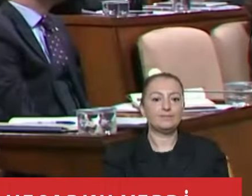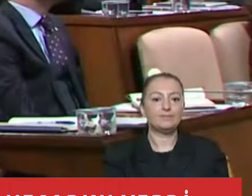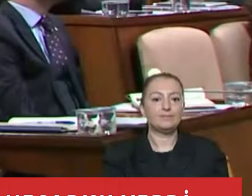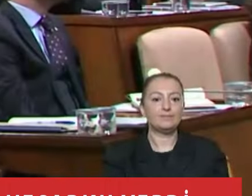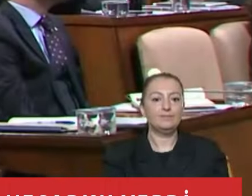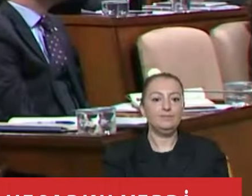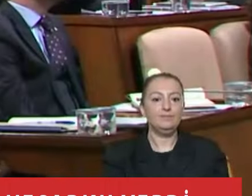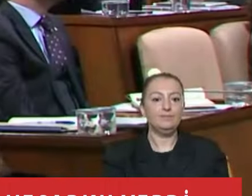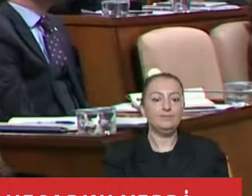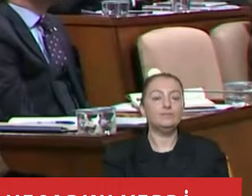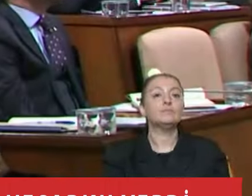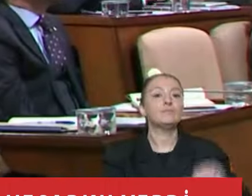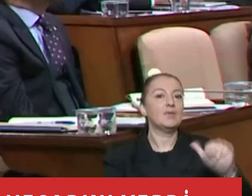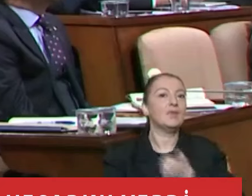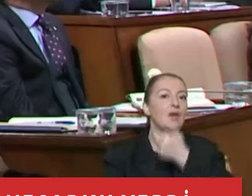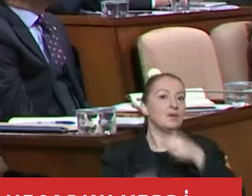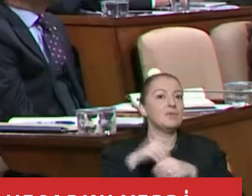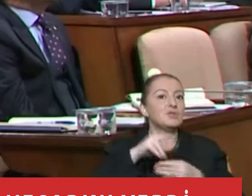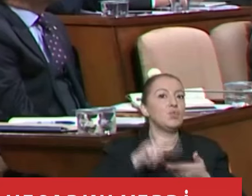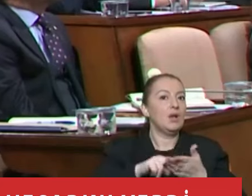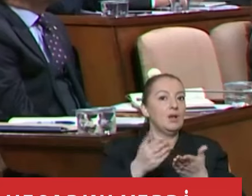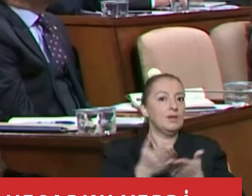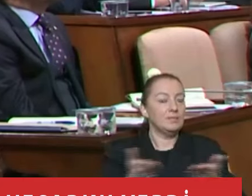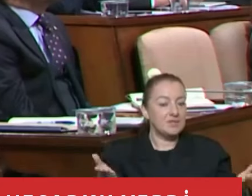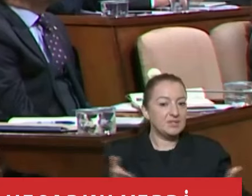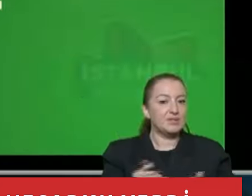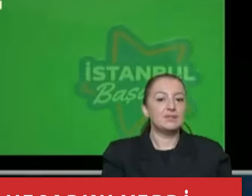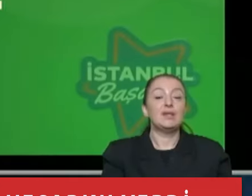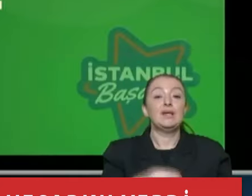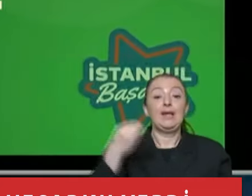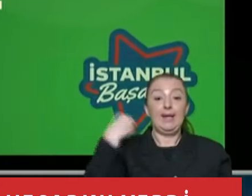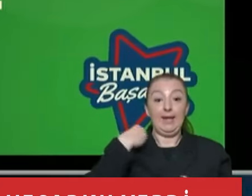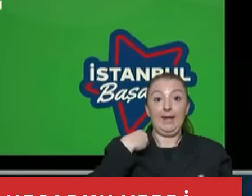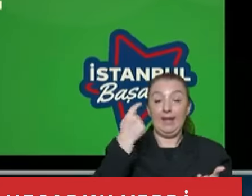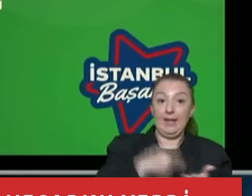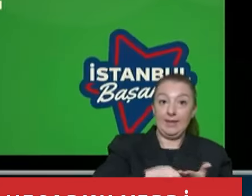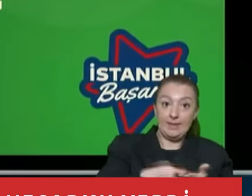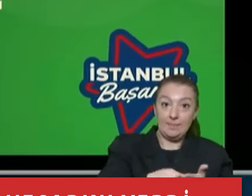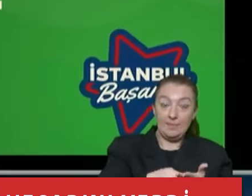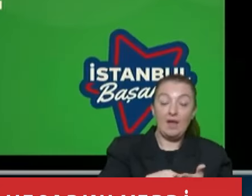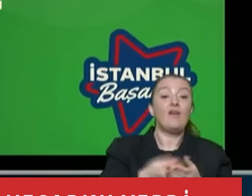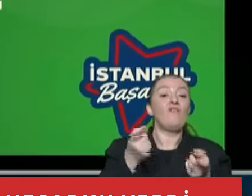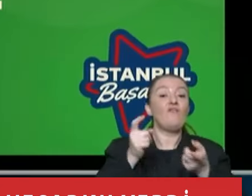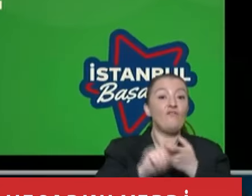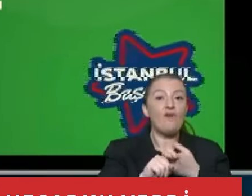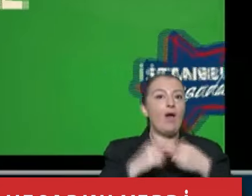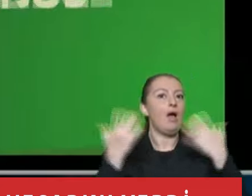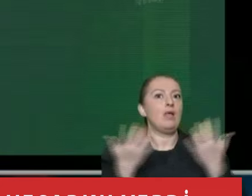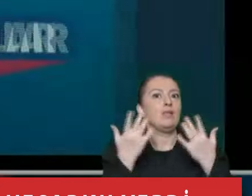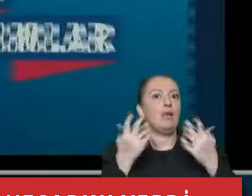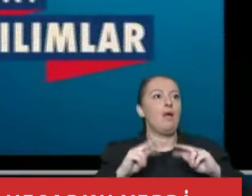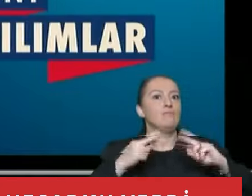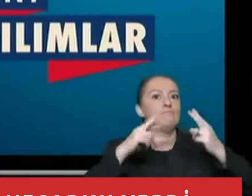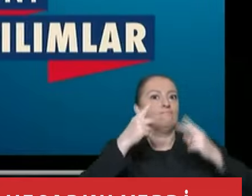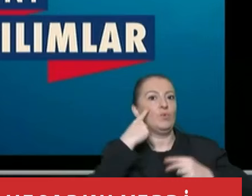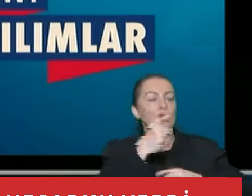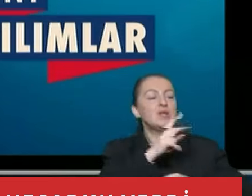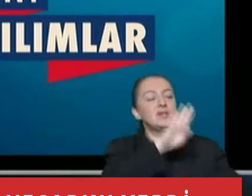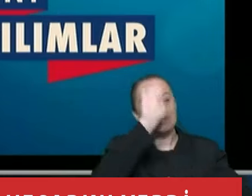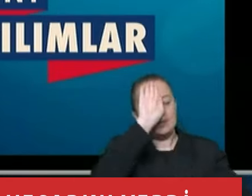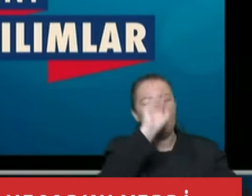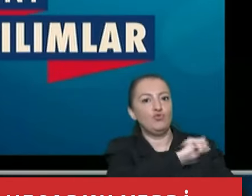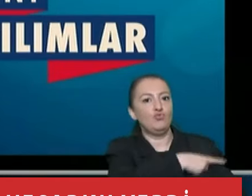edeceğiz değerli meclis üyelerimiz yeni yatırımlar ve atılımlarla İstanbul'u güçlendiriyoruz